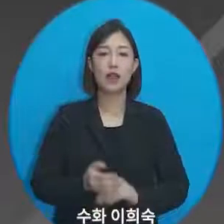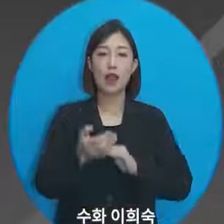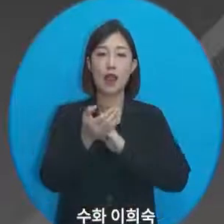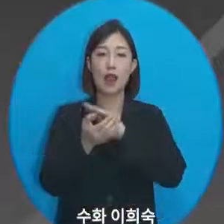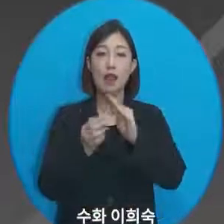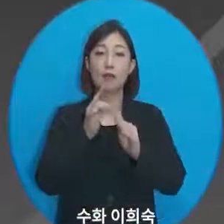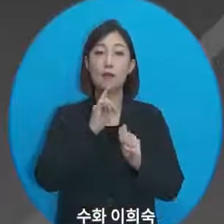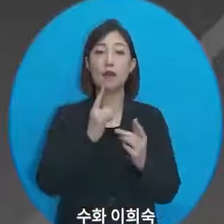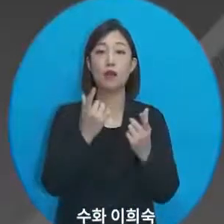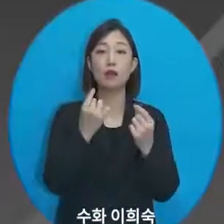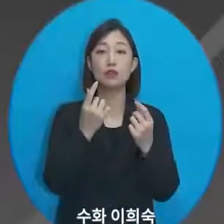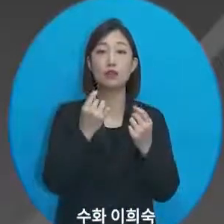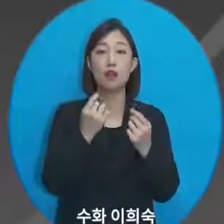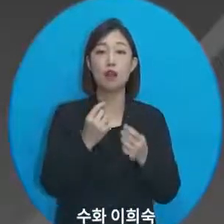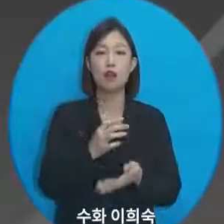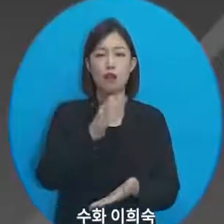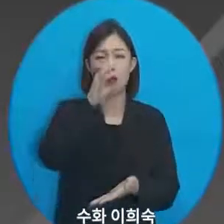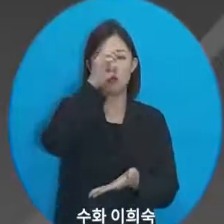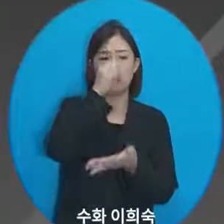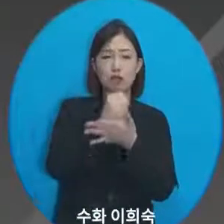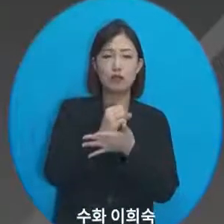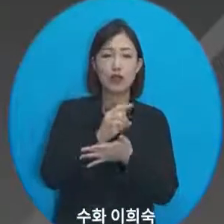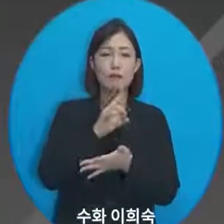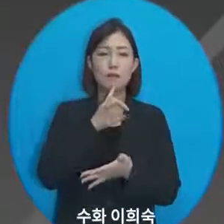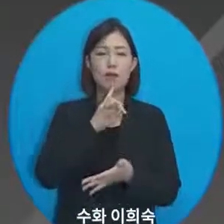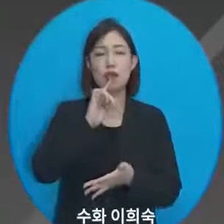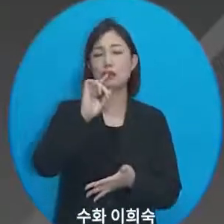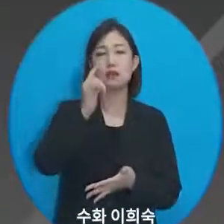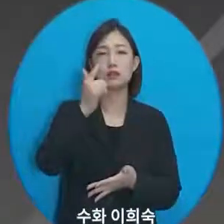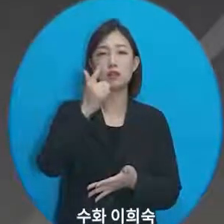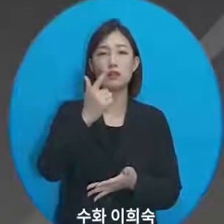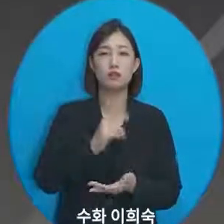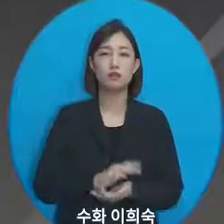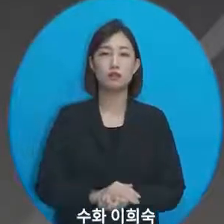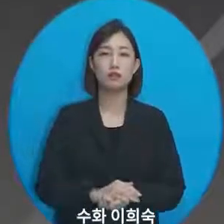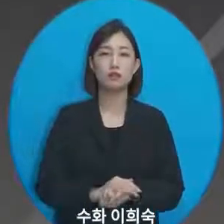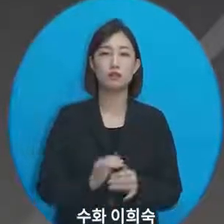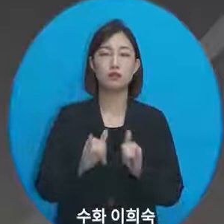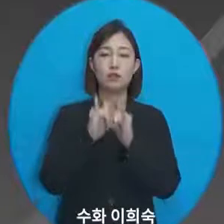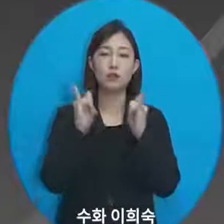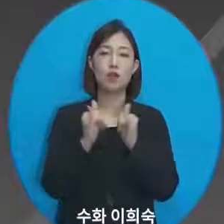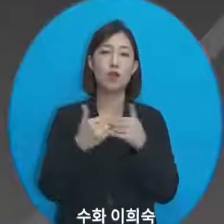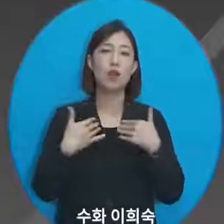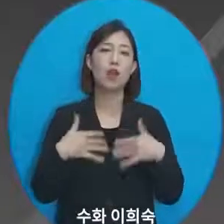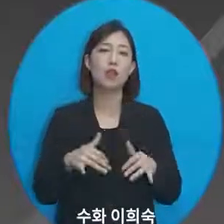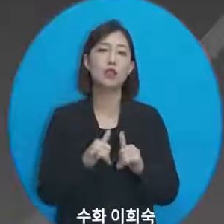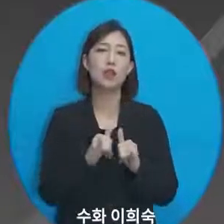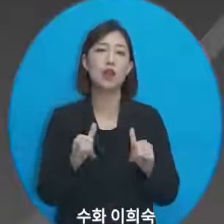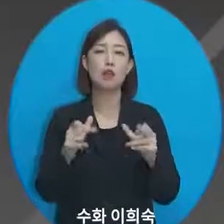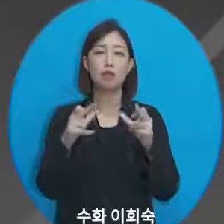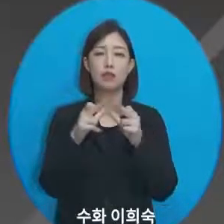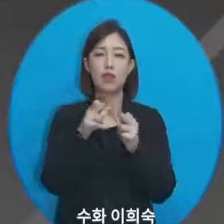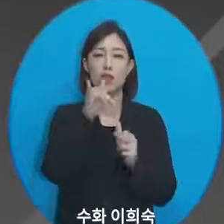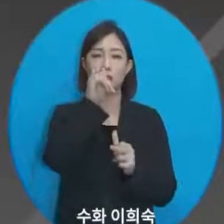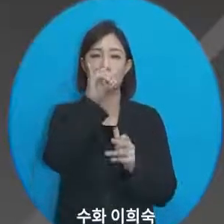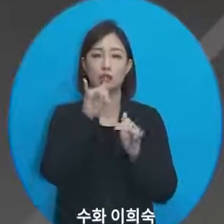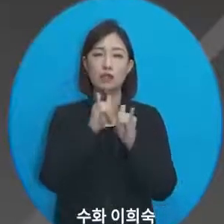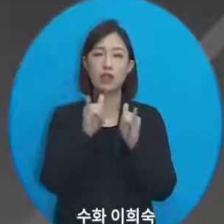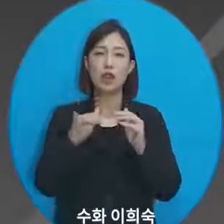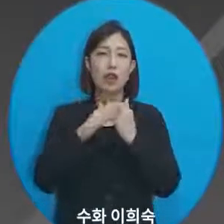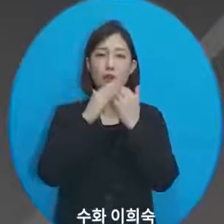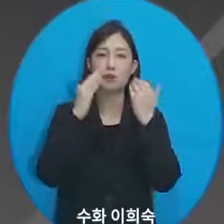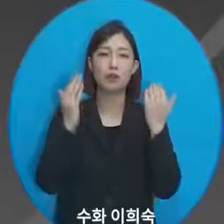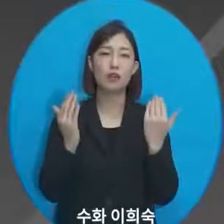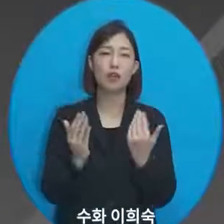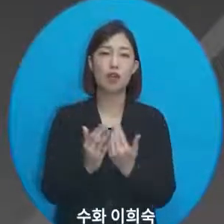이야기한 대로 정상이라는 범주에 속하지 않는 사회적 약자라고 할 수 있는 다양한 부류의 사람들을